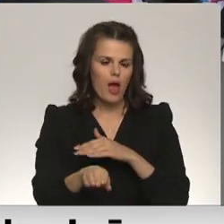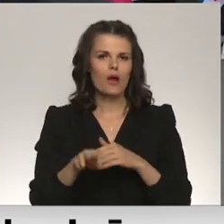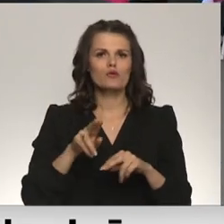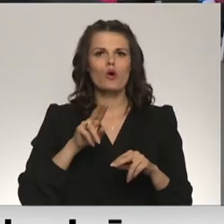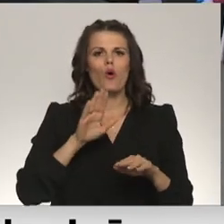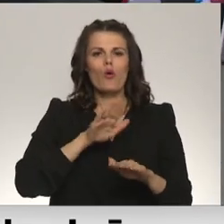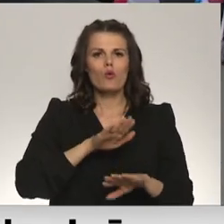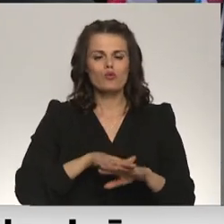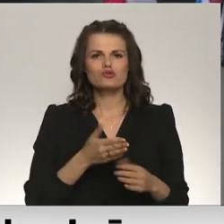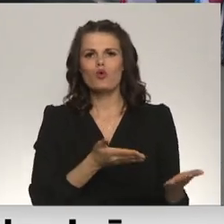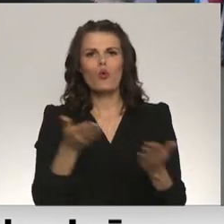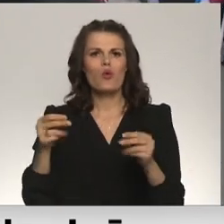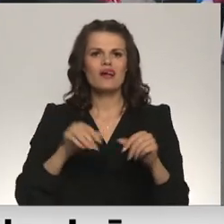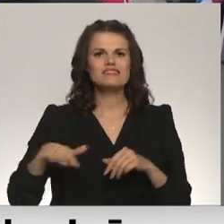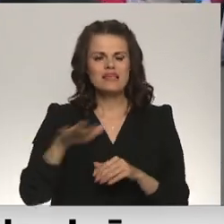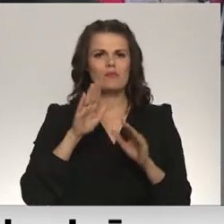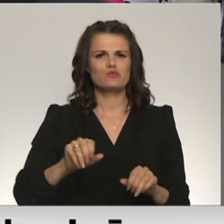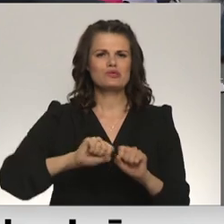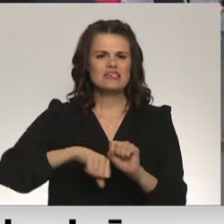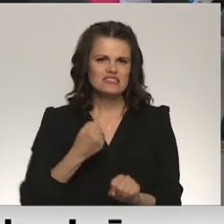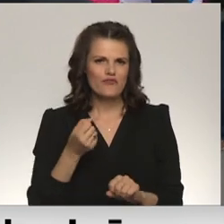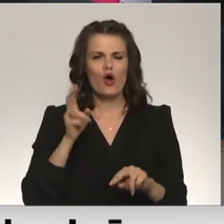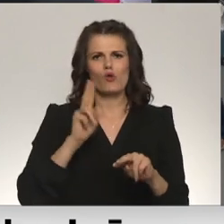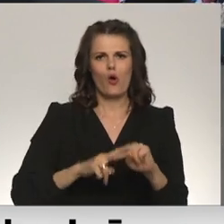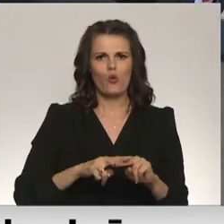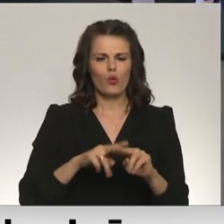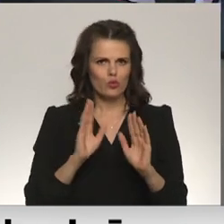kura zemes notiks izvarošana un notiks